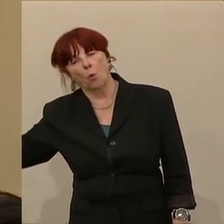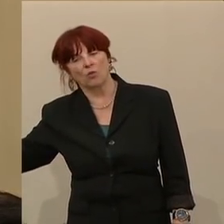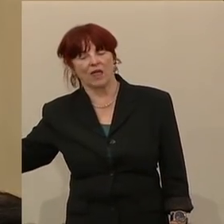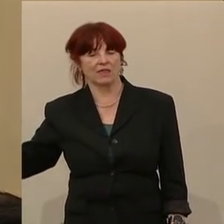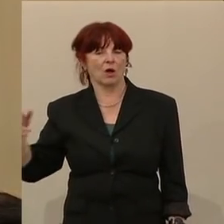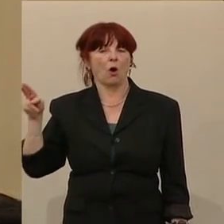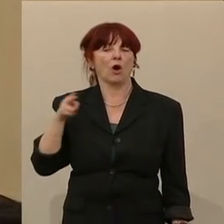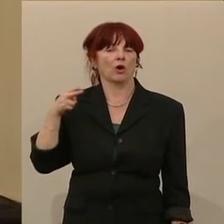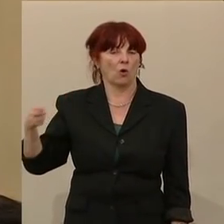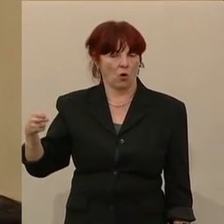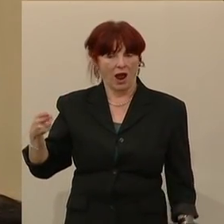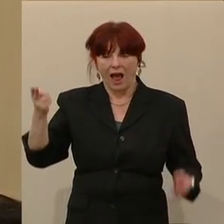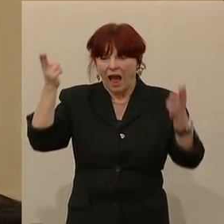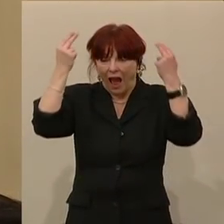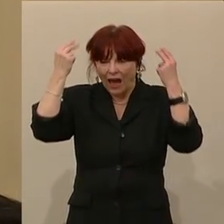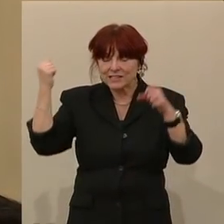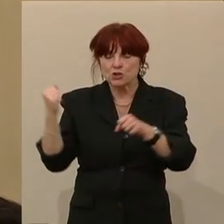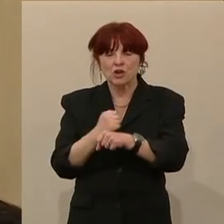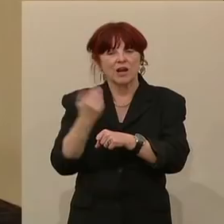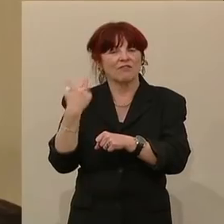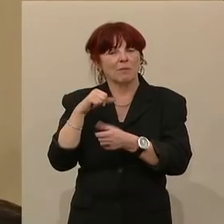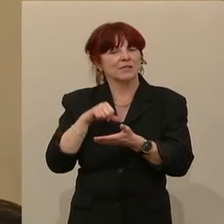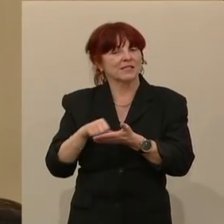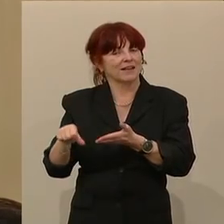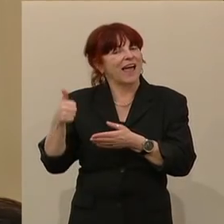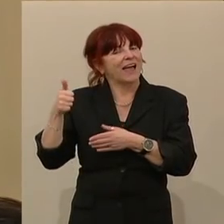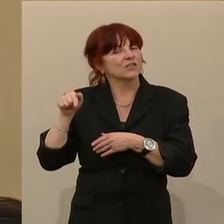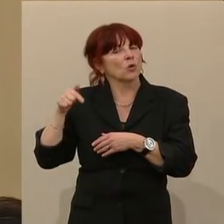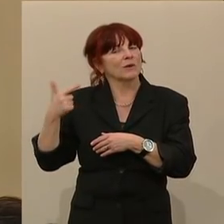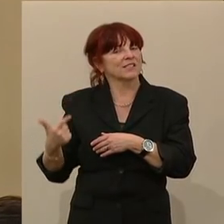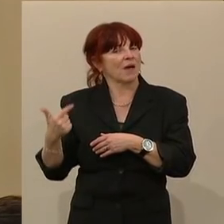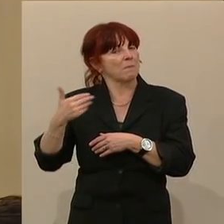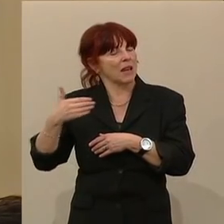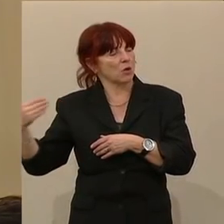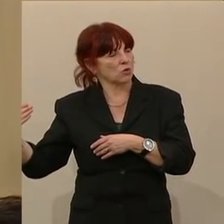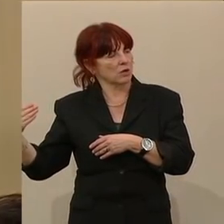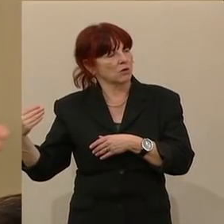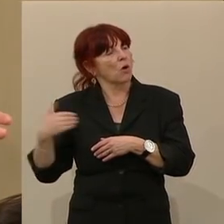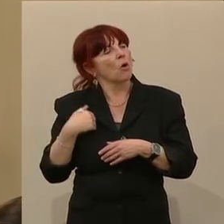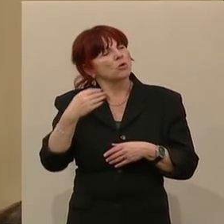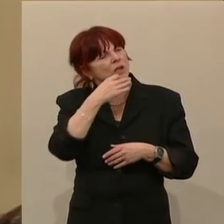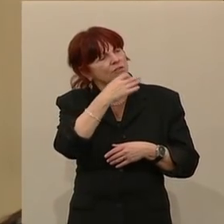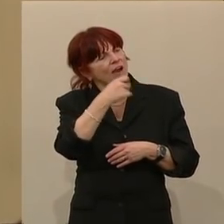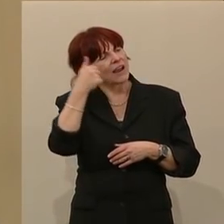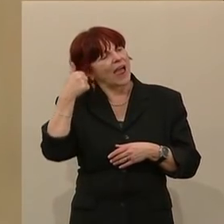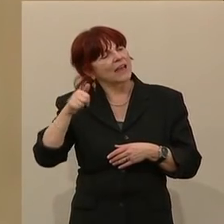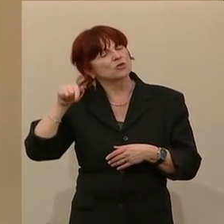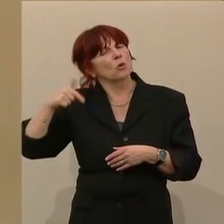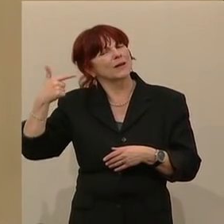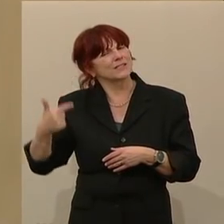hat er übrigens auch zugegeben, 1,2 Millionen, dann ist meine Frage, wer hat 1,2